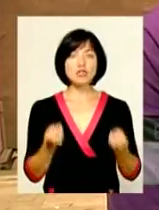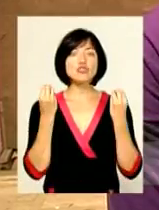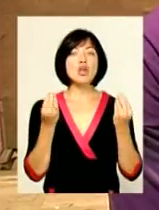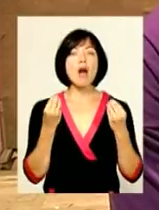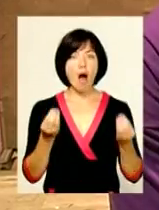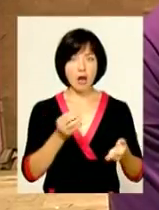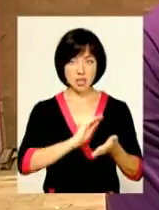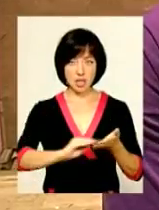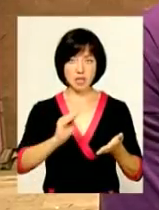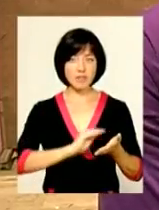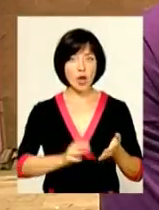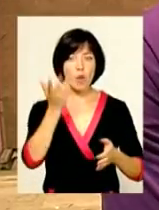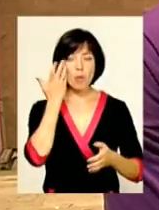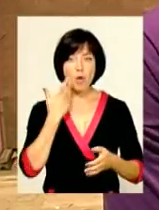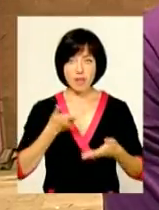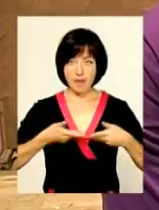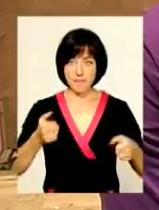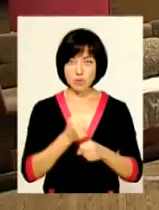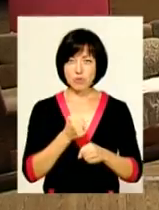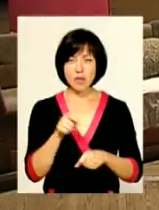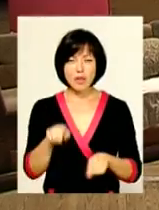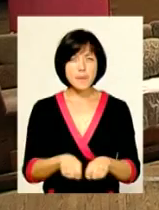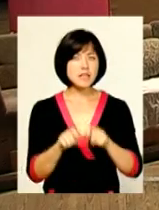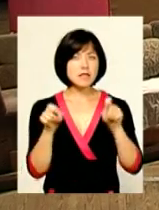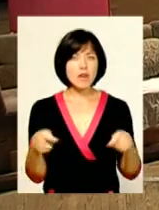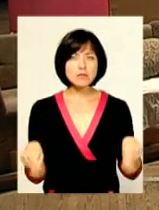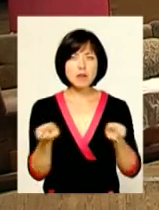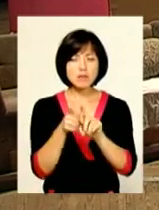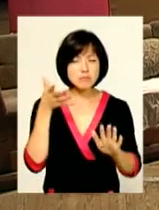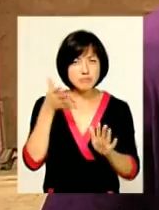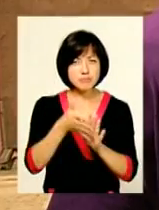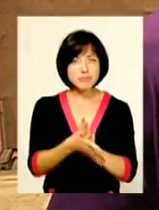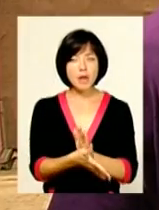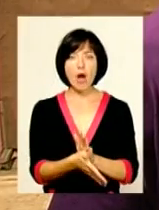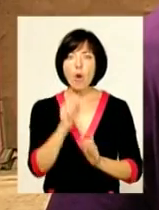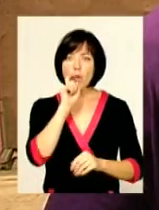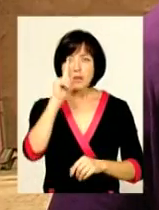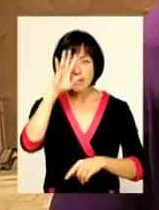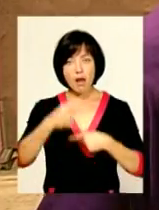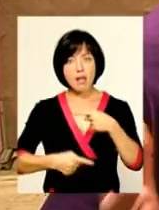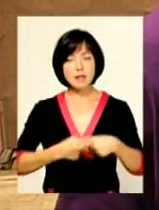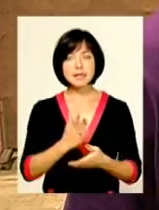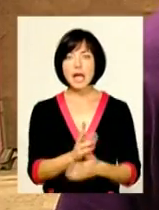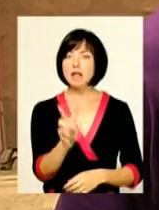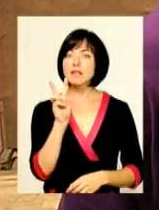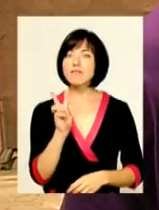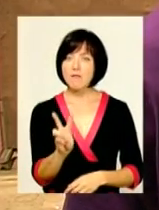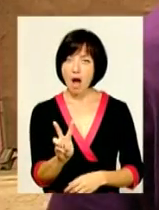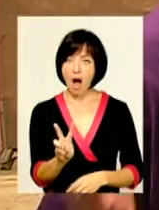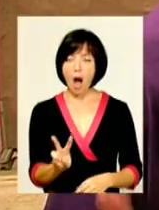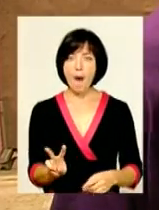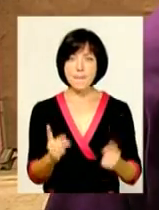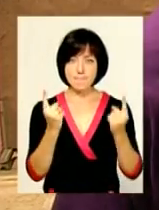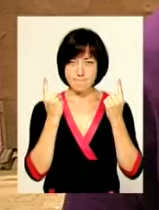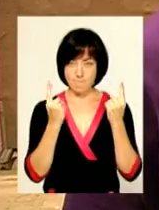шикарний твір. Ми коли працювали, там відкриваються такі глибини. В українській класиці є два монстра,